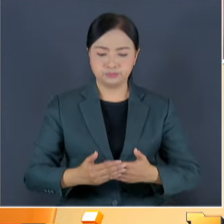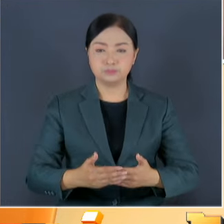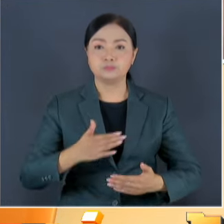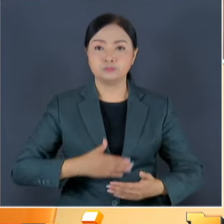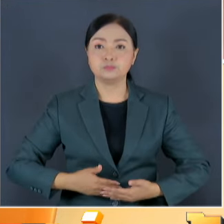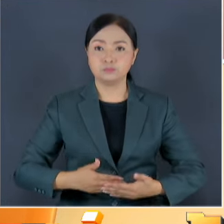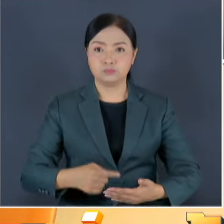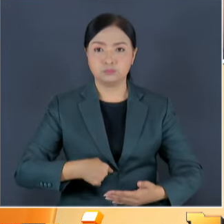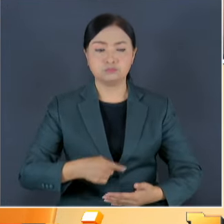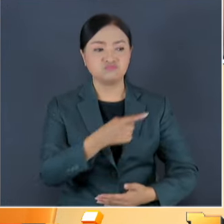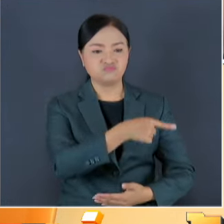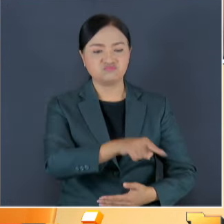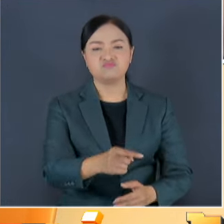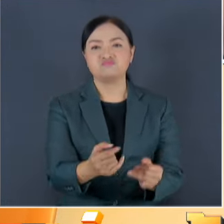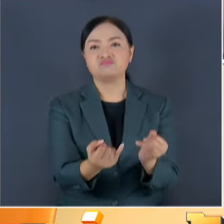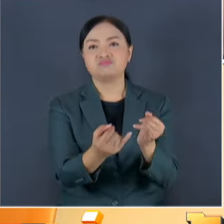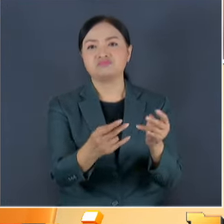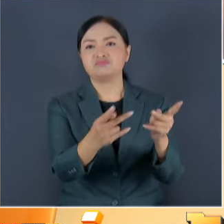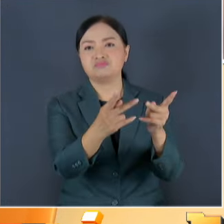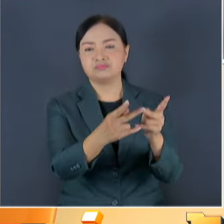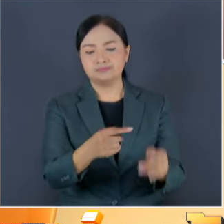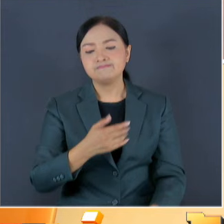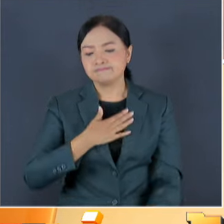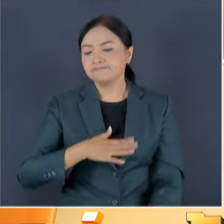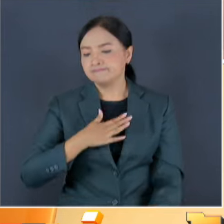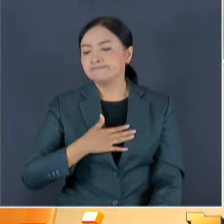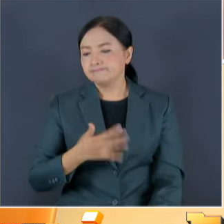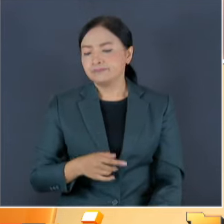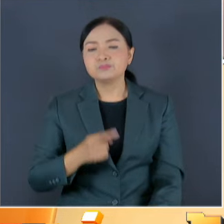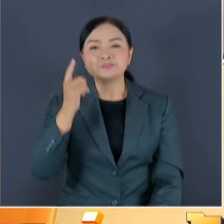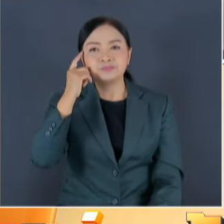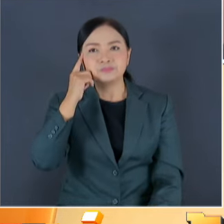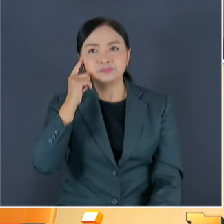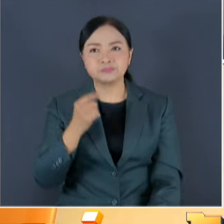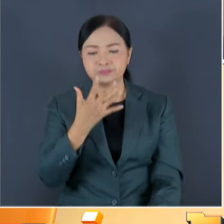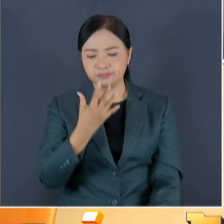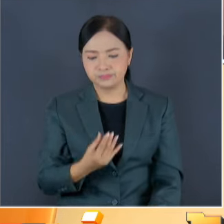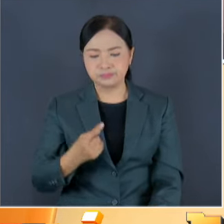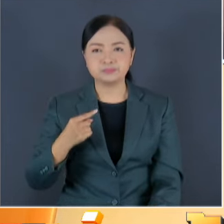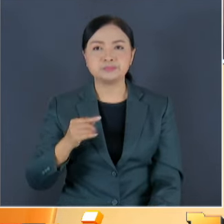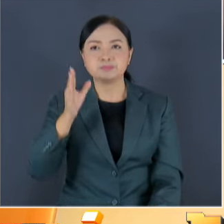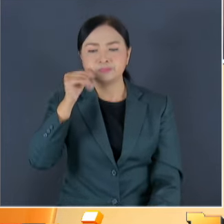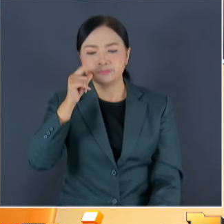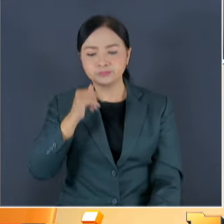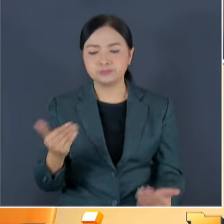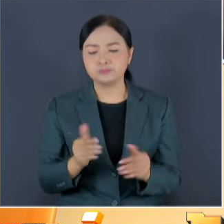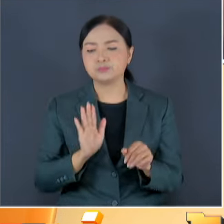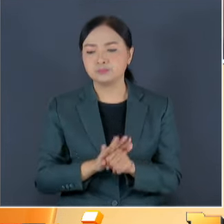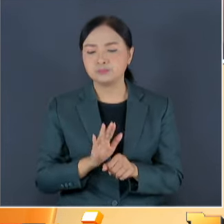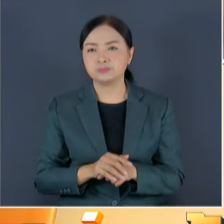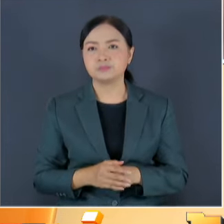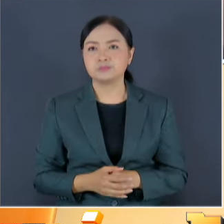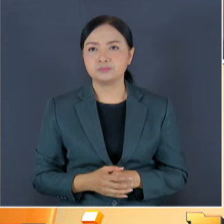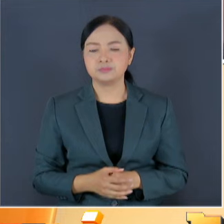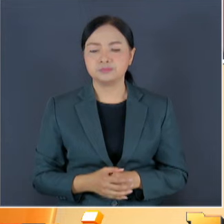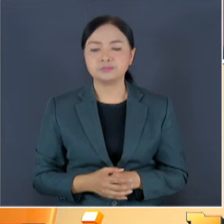นี่ยเสียชัดไปมีคนอื่นตอนนั้นเราทำใจละรู้แค่ว่าเราเหลือสถานะเป็นแค่พ่อแม่ลูกกันก็พอ คือมีวิวา